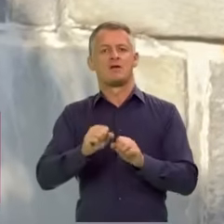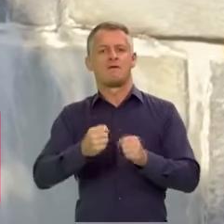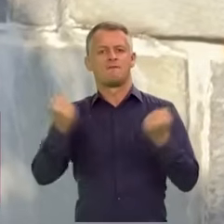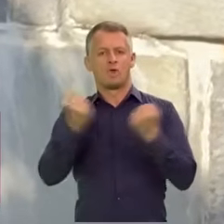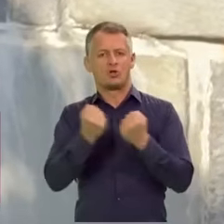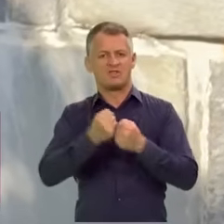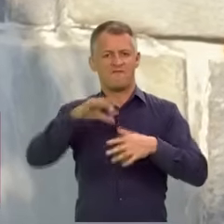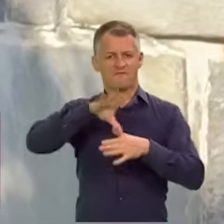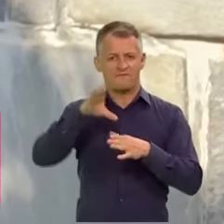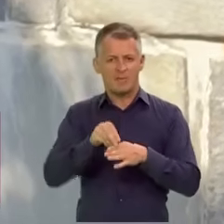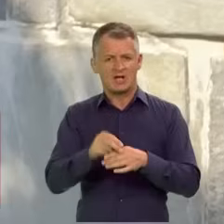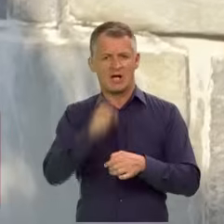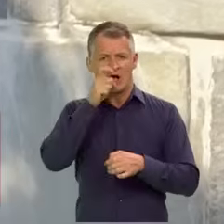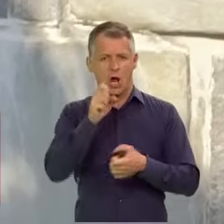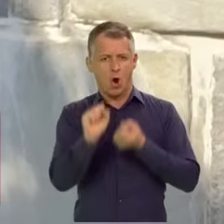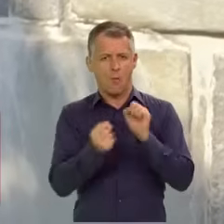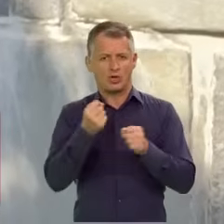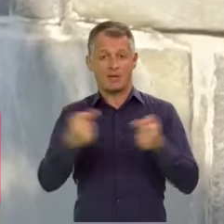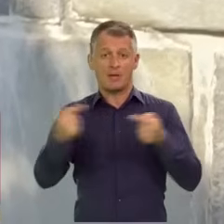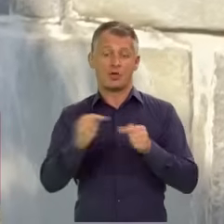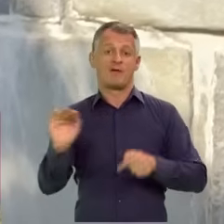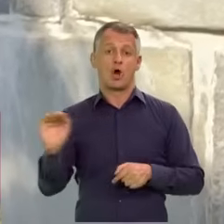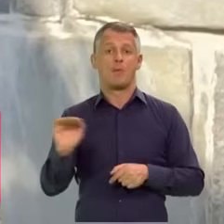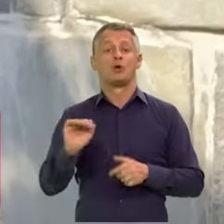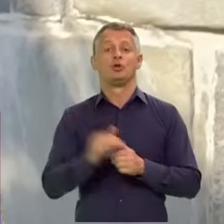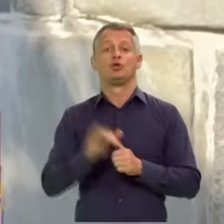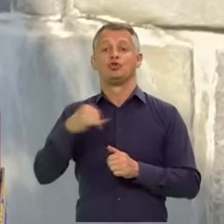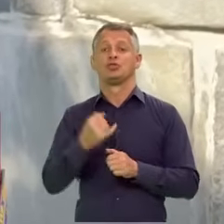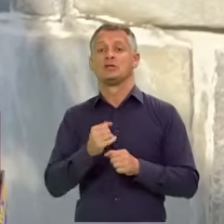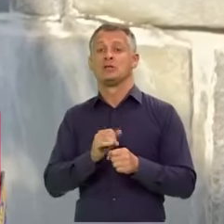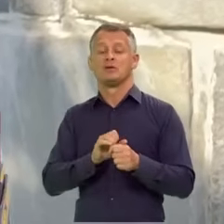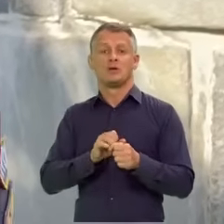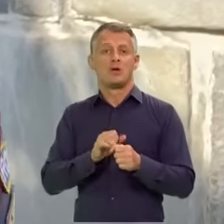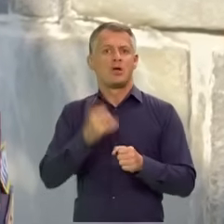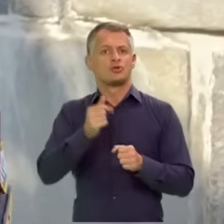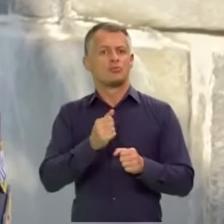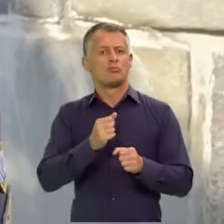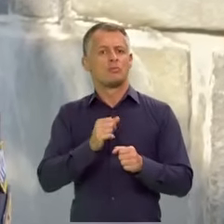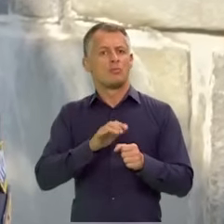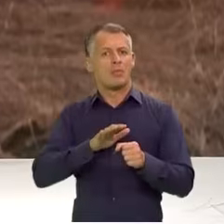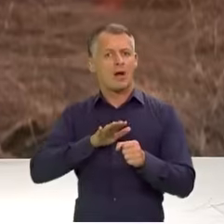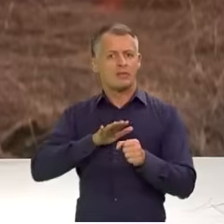în familie, rele tratamente aplicate minorului și agresiune sexuală.